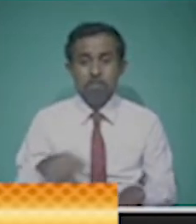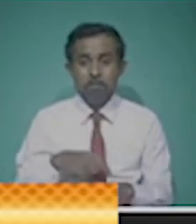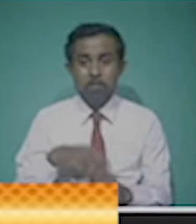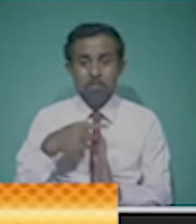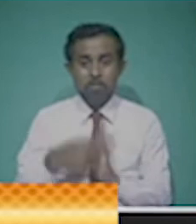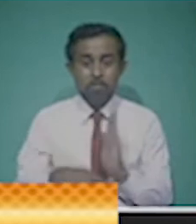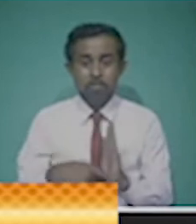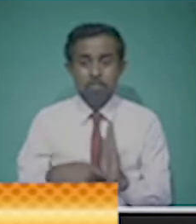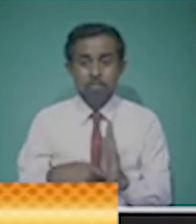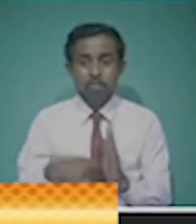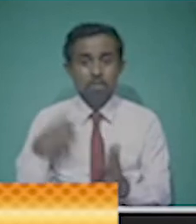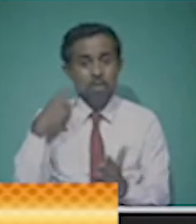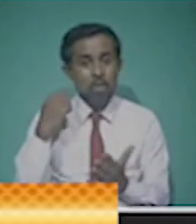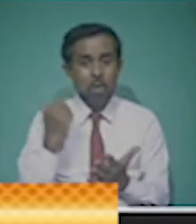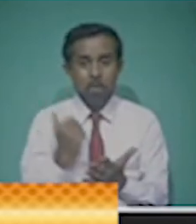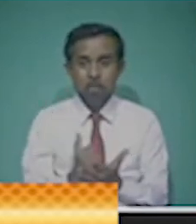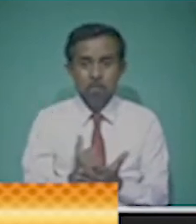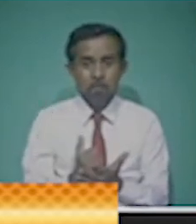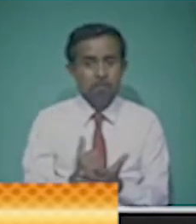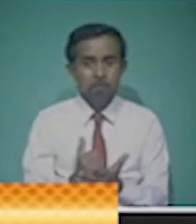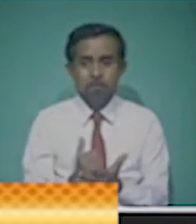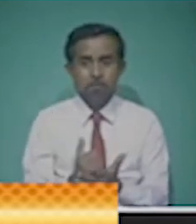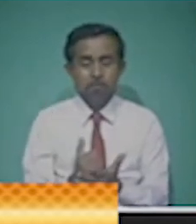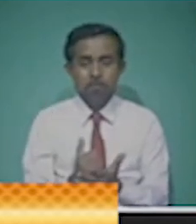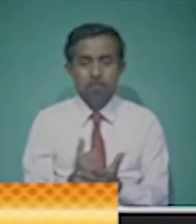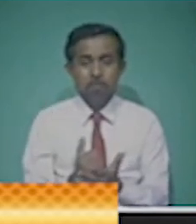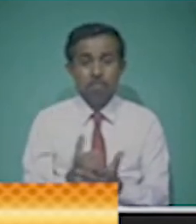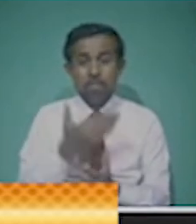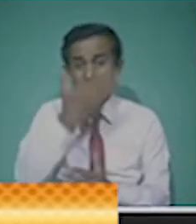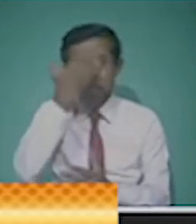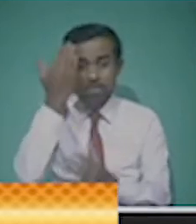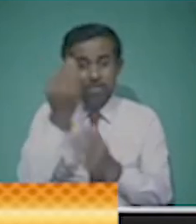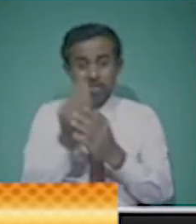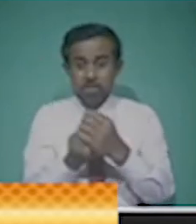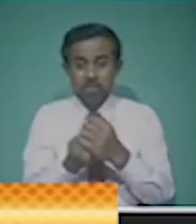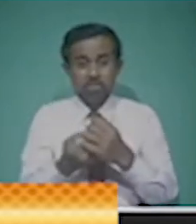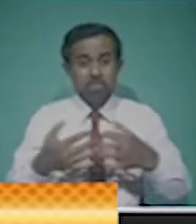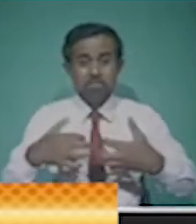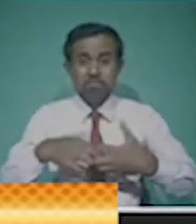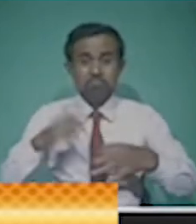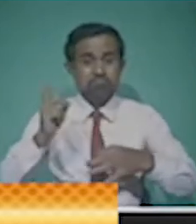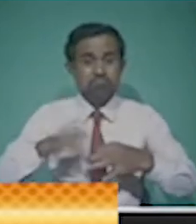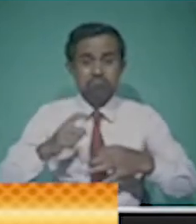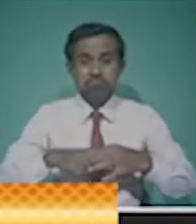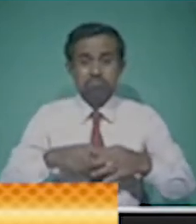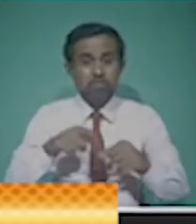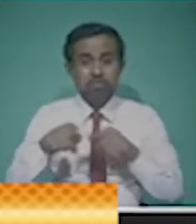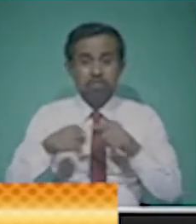not time to bring racial issues and all those things to the forefront. Let's try to uplift the people of this country. Thank you.